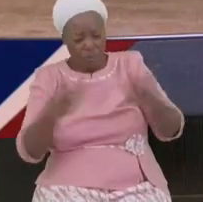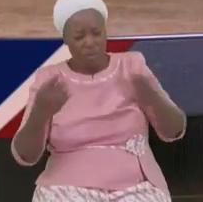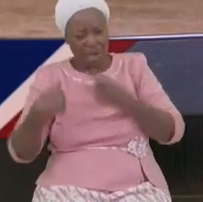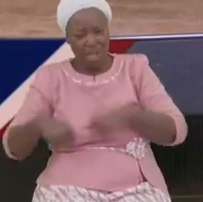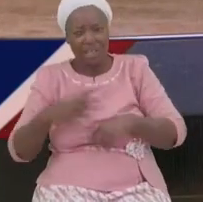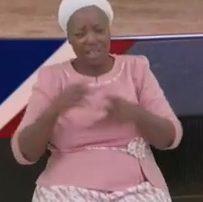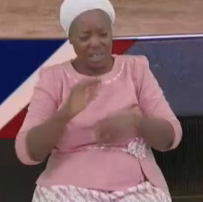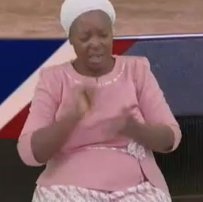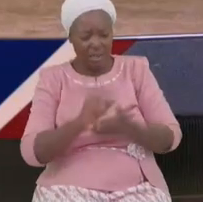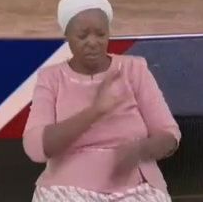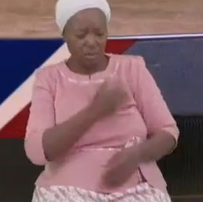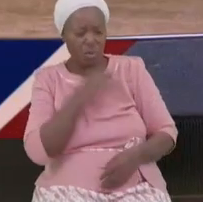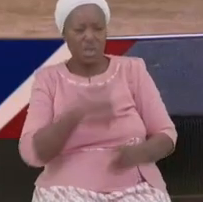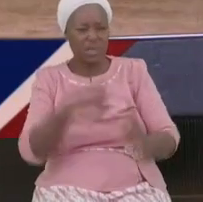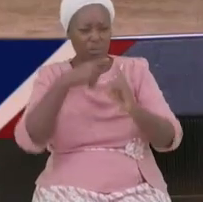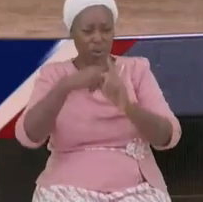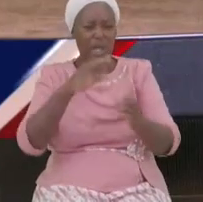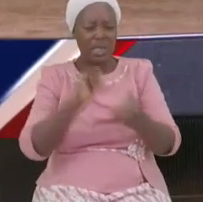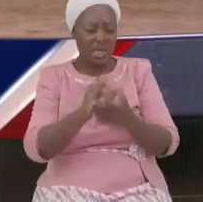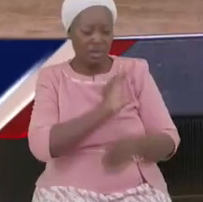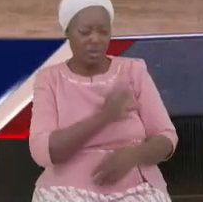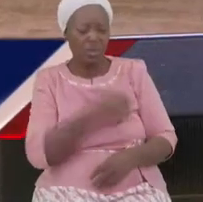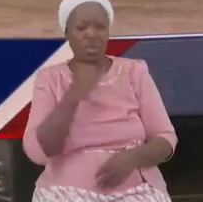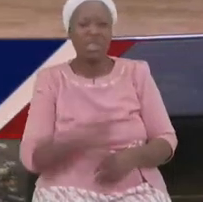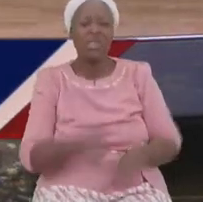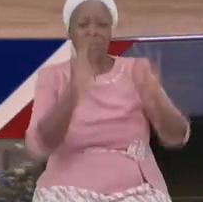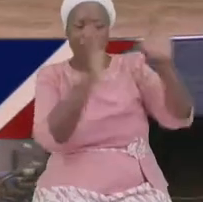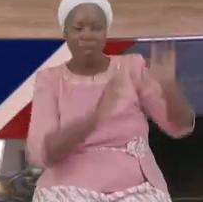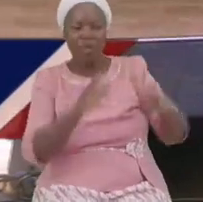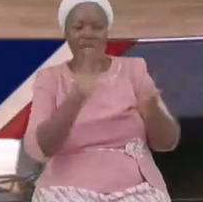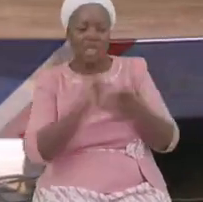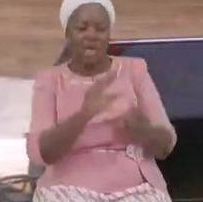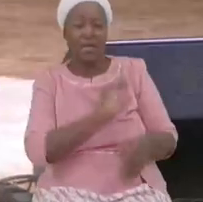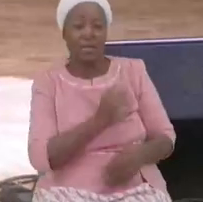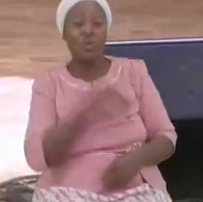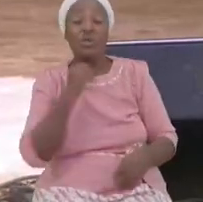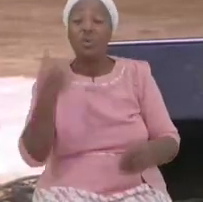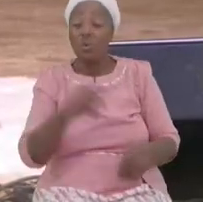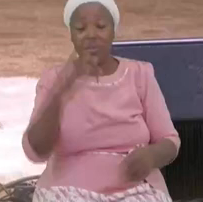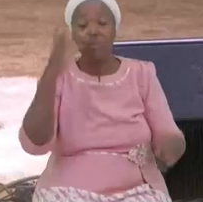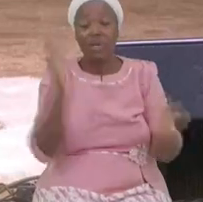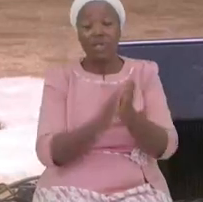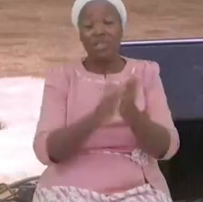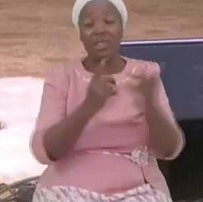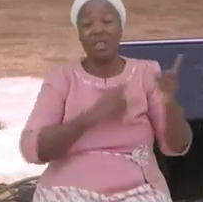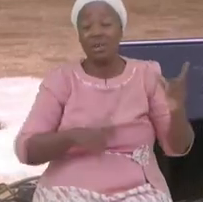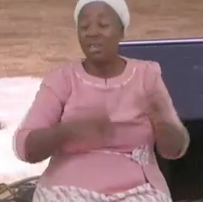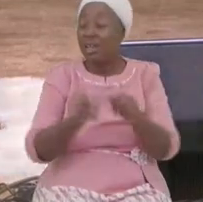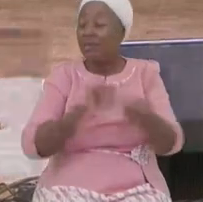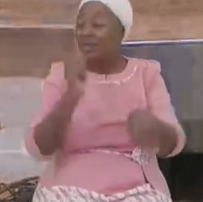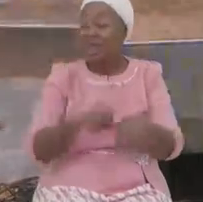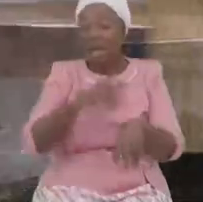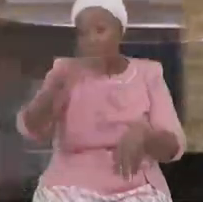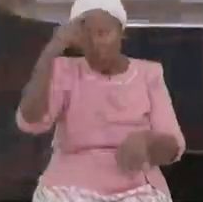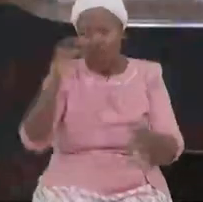positive, cette âme est passionnée, cette âme loue le Seigneur à tout moment. Et parce